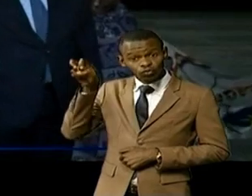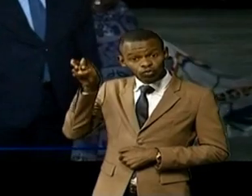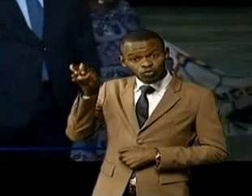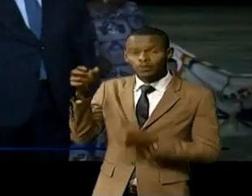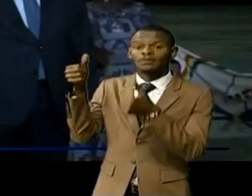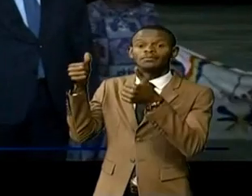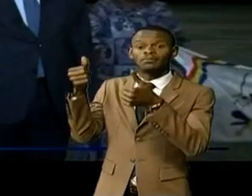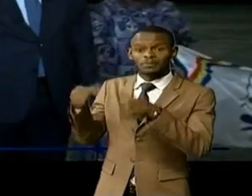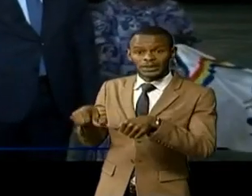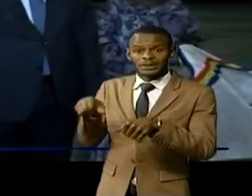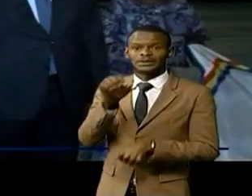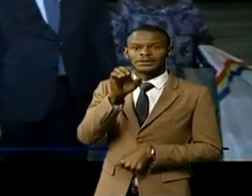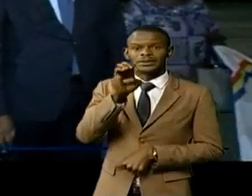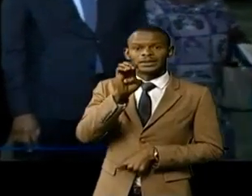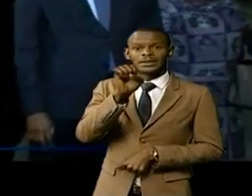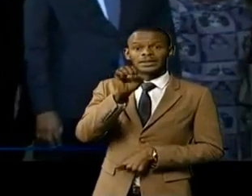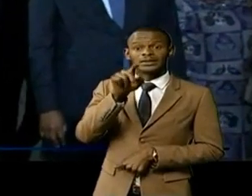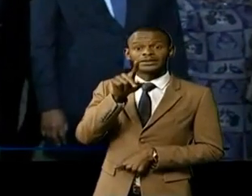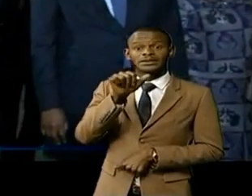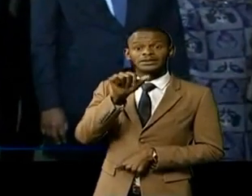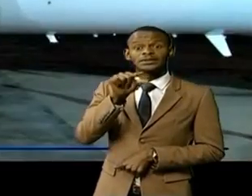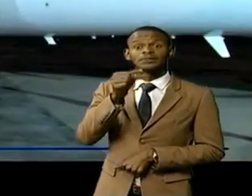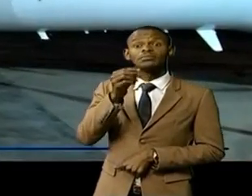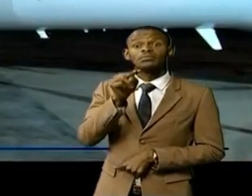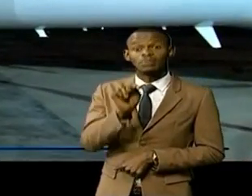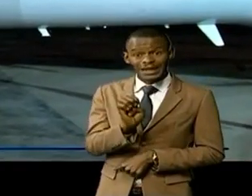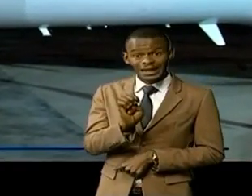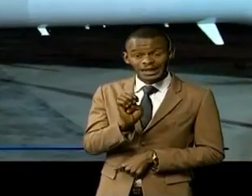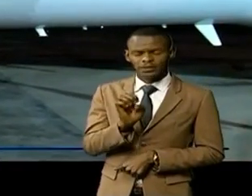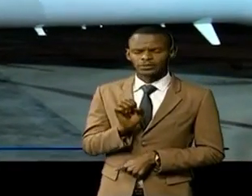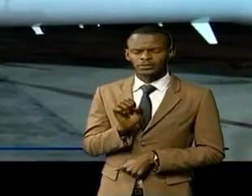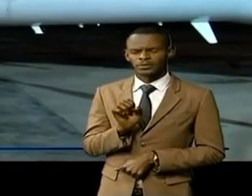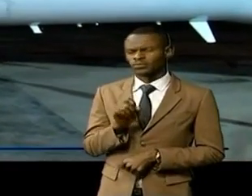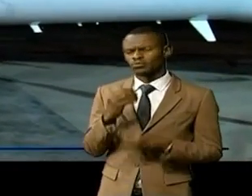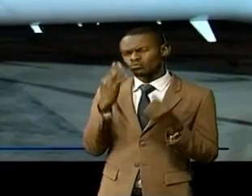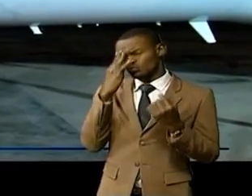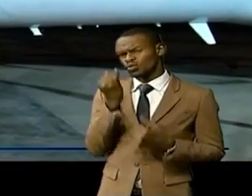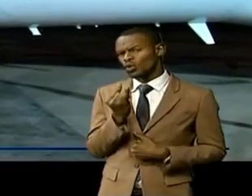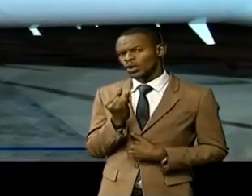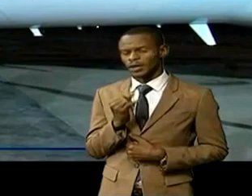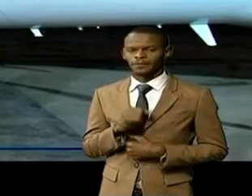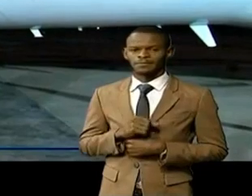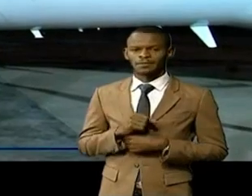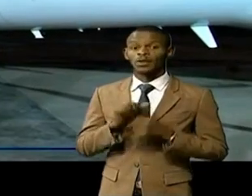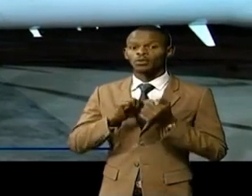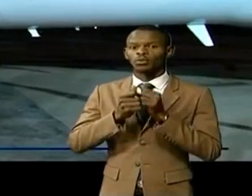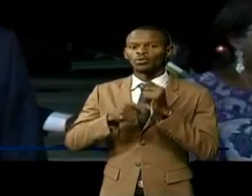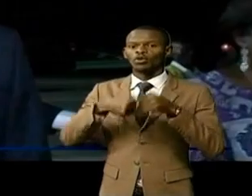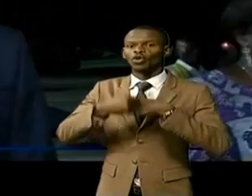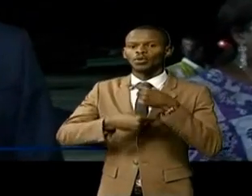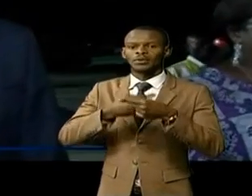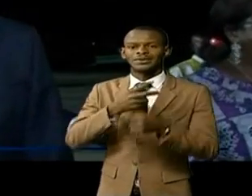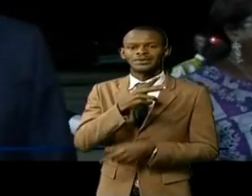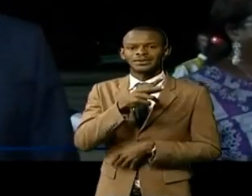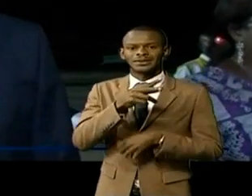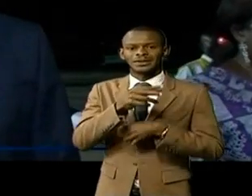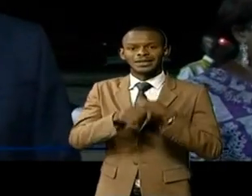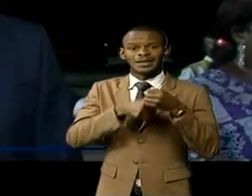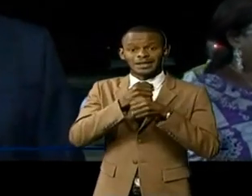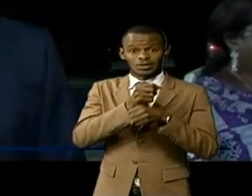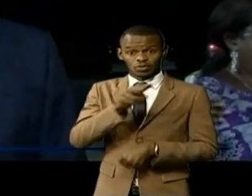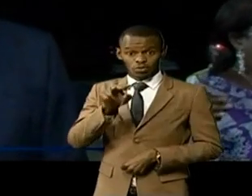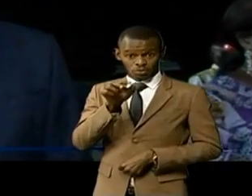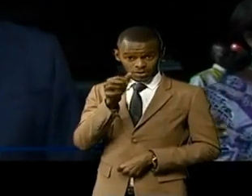Espagne. L'affaire remonte à 2016. Les gouvernements de l'époque, principal utilisateur de cet aéronef